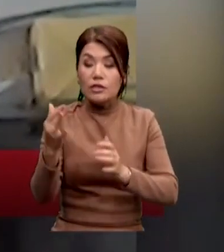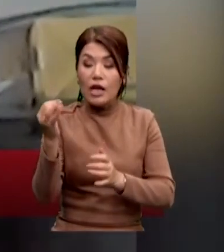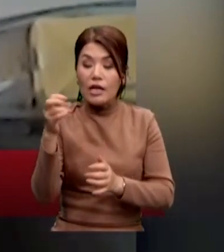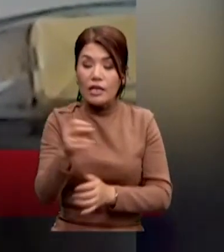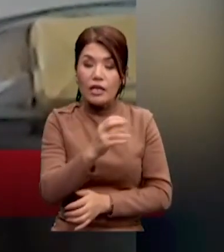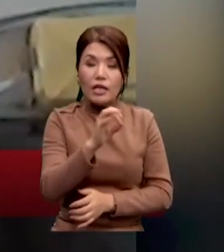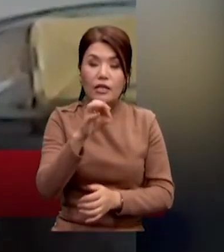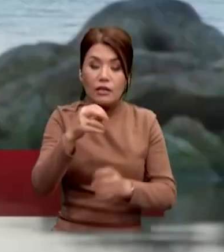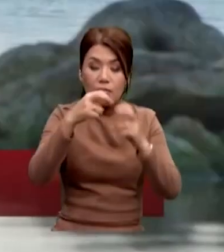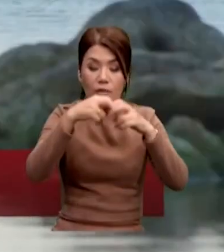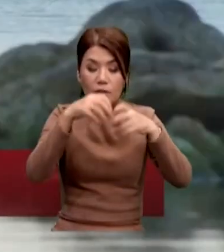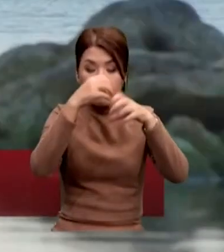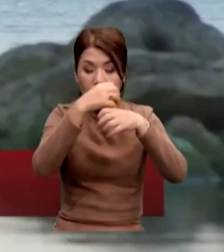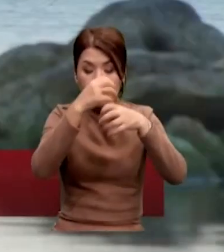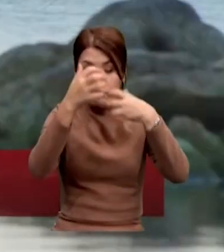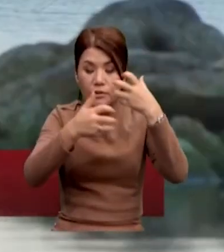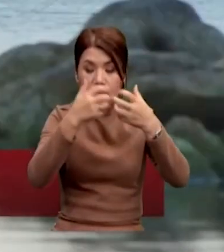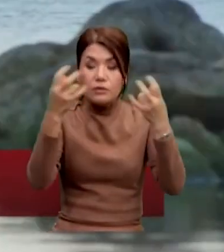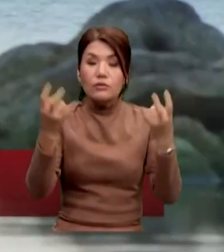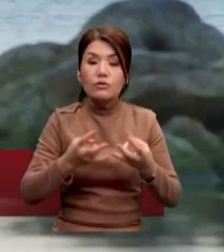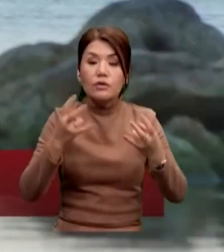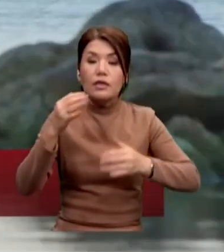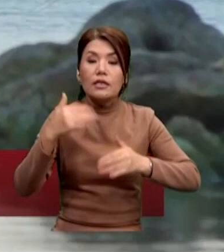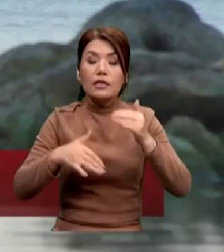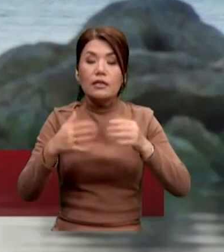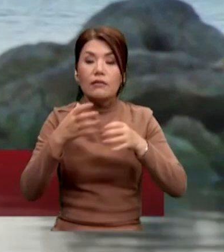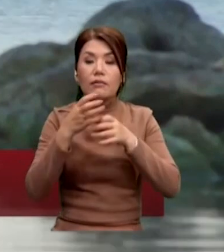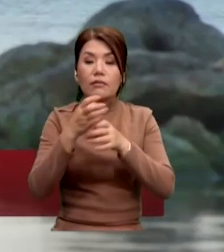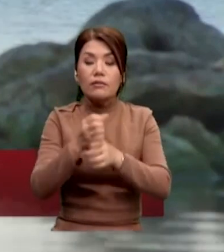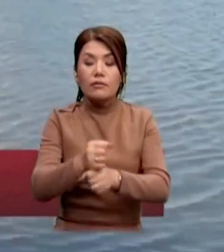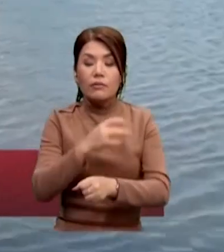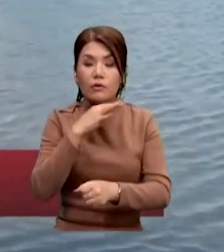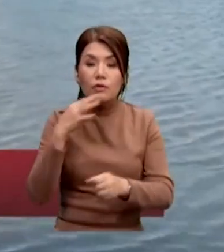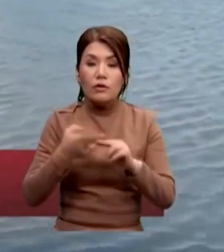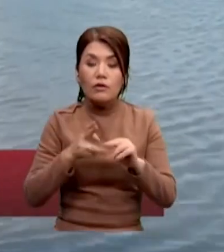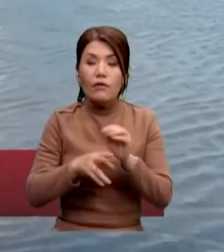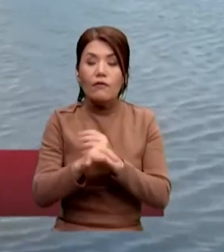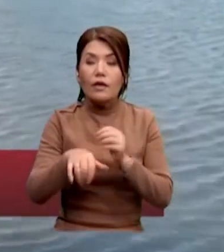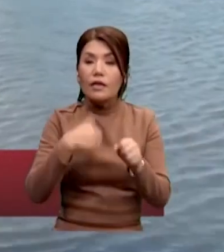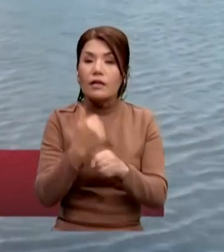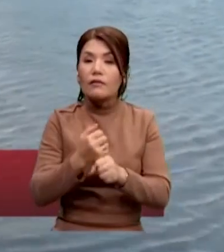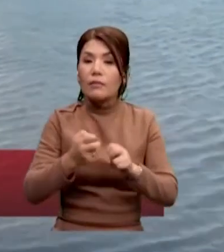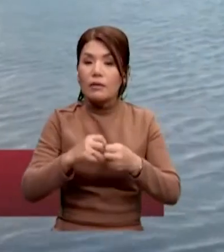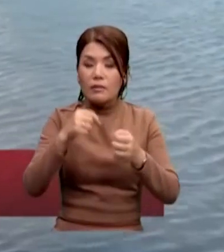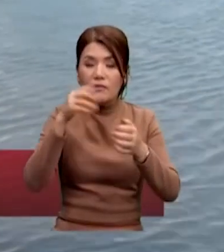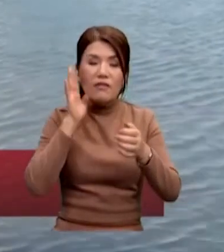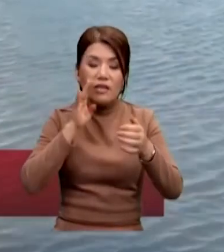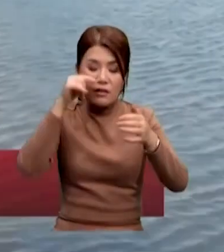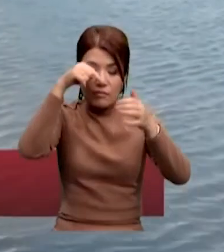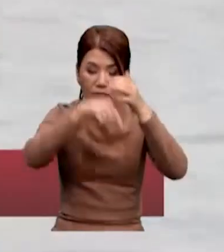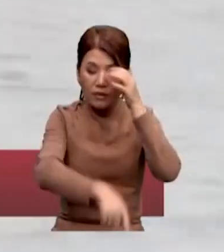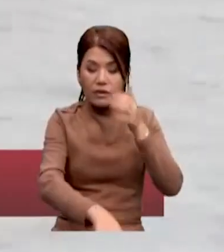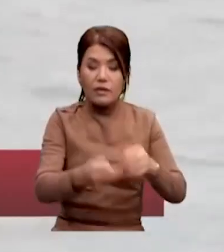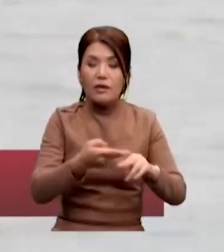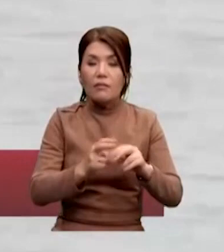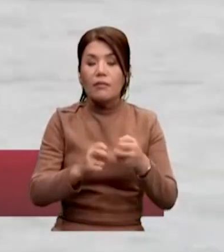де зерттеуіміз керек. Теңіз деңгейінің төмендеуі көзге көрінетін кемшілік, алайда негізгі проблема су астында, сондықтан биологиялық